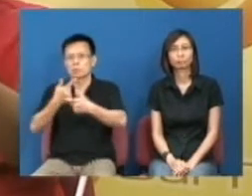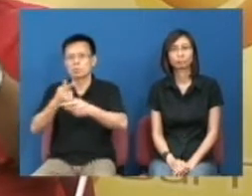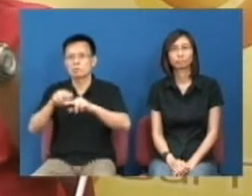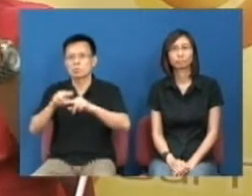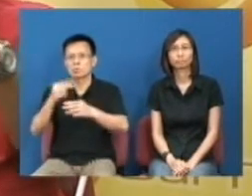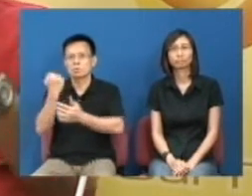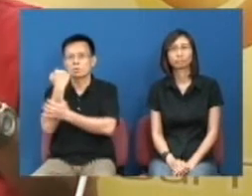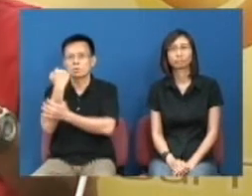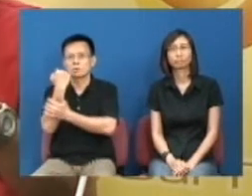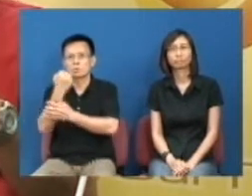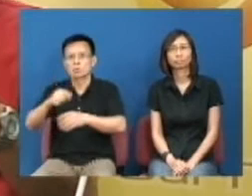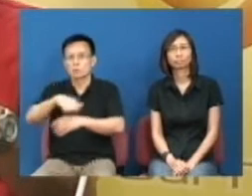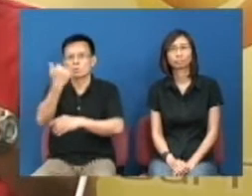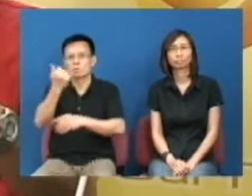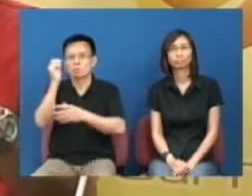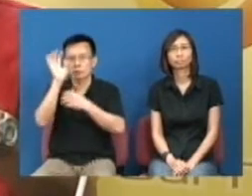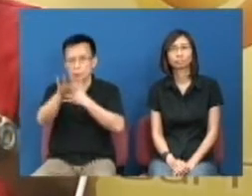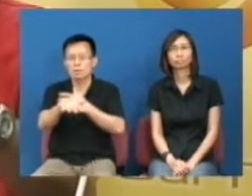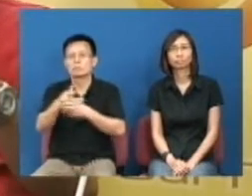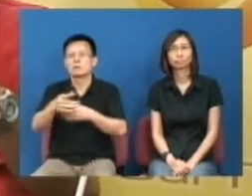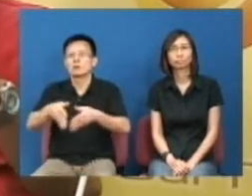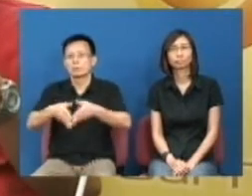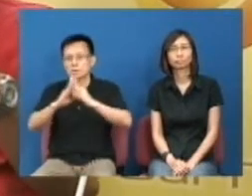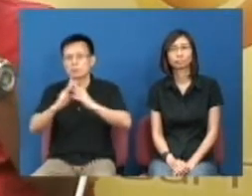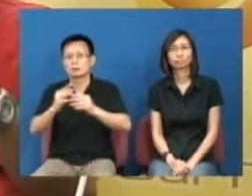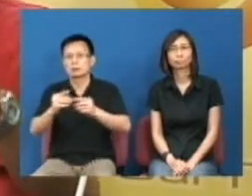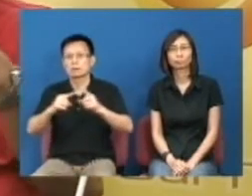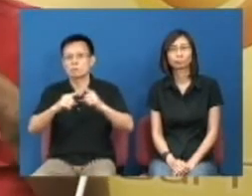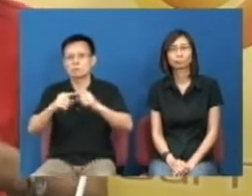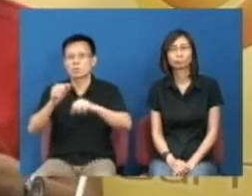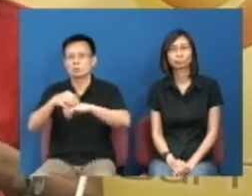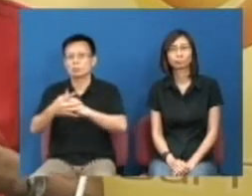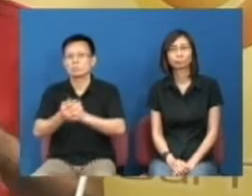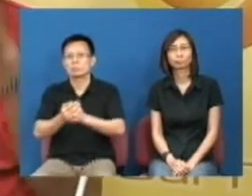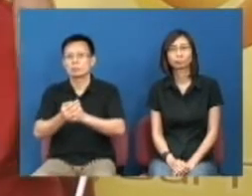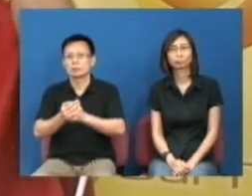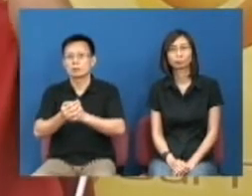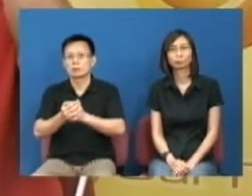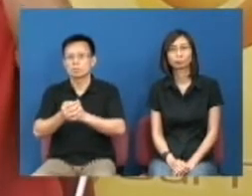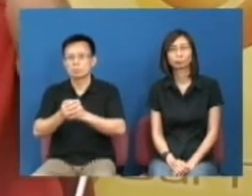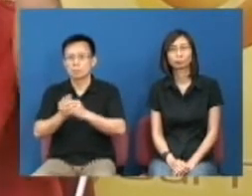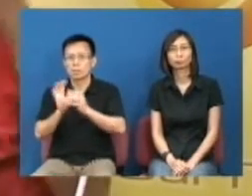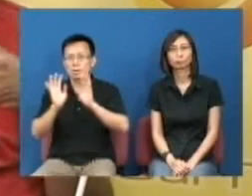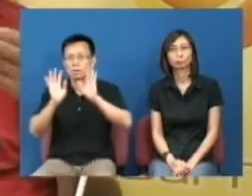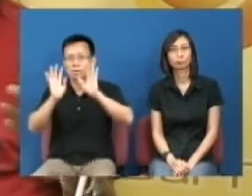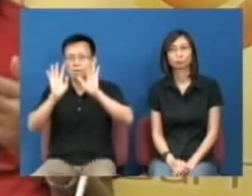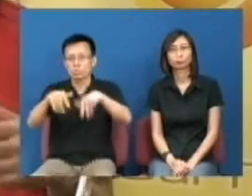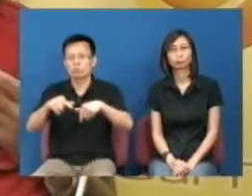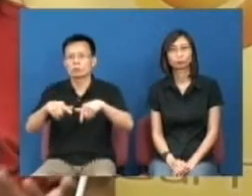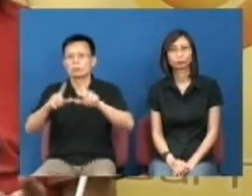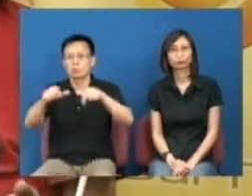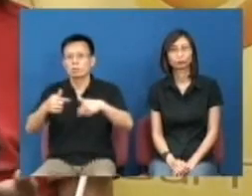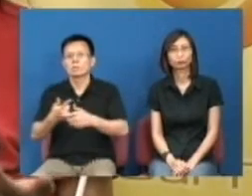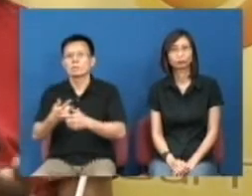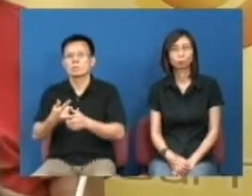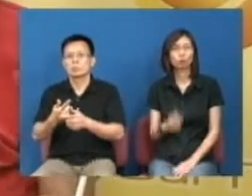革命成功之後建立嘅民國，再俾你推翻咗嘅中華民國，而家有一個中華民國在